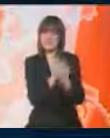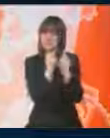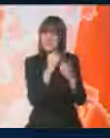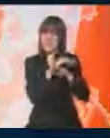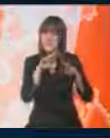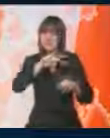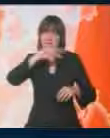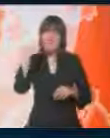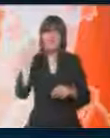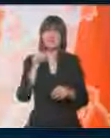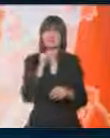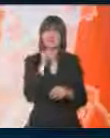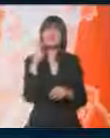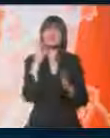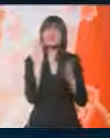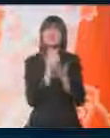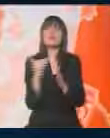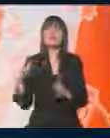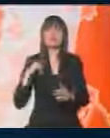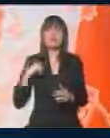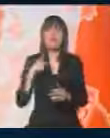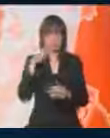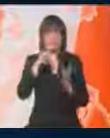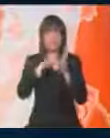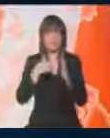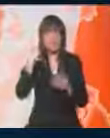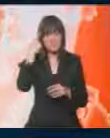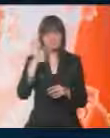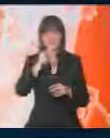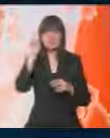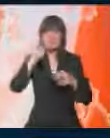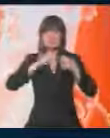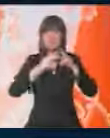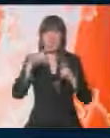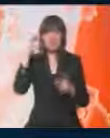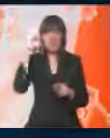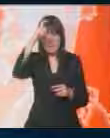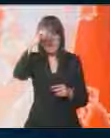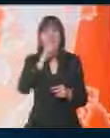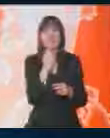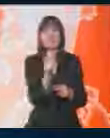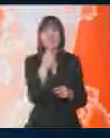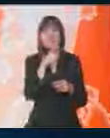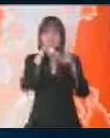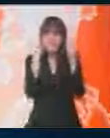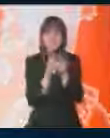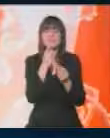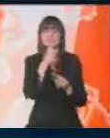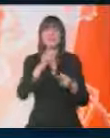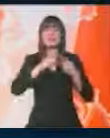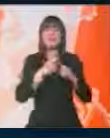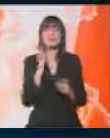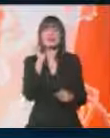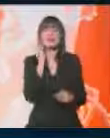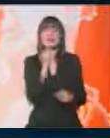na Zapadu i to će biti interesantno, jer u ovom trenutku ja mislim da ovo nije stvar Beograda i Prištine, ovo je pre svega stvar Brisela i Prištine.